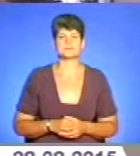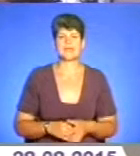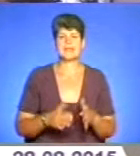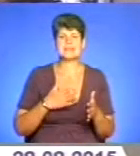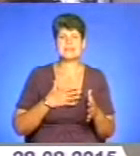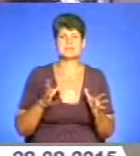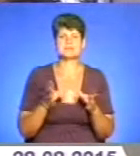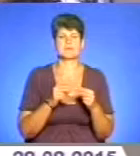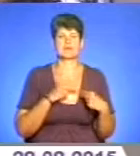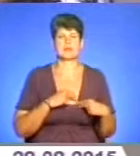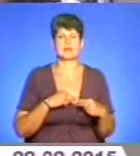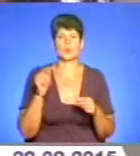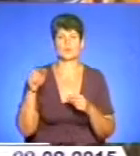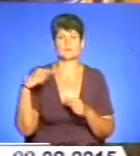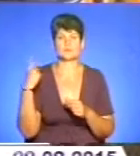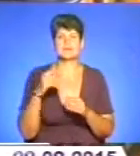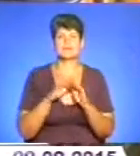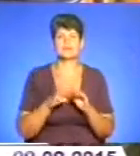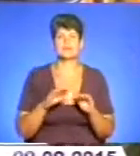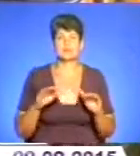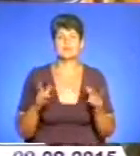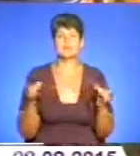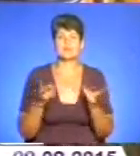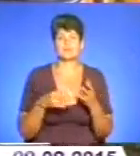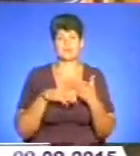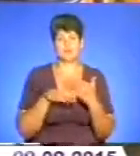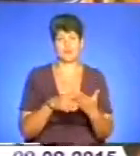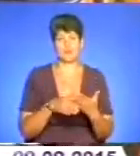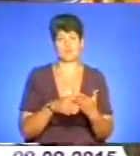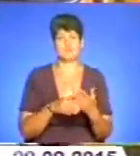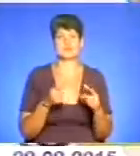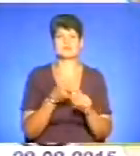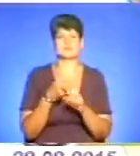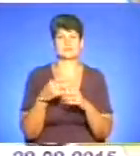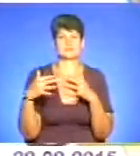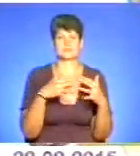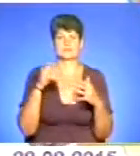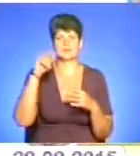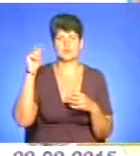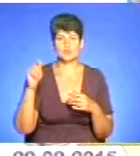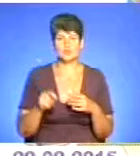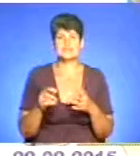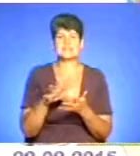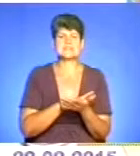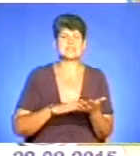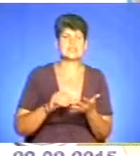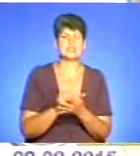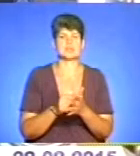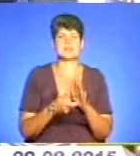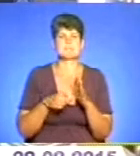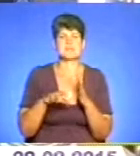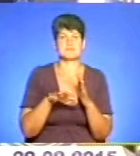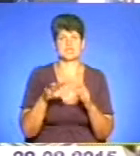Нашим співгромадянам на Луганщині, а саме учням, потрібна допомога. Через бойові дії проросійських найманців знищені не лише приміщення